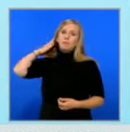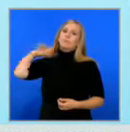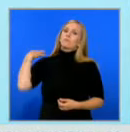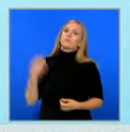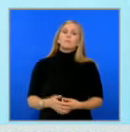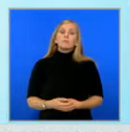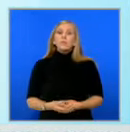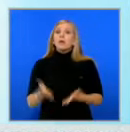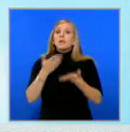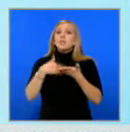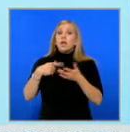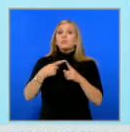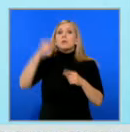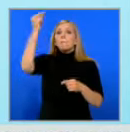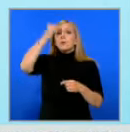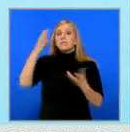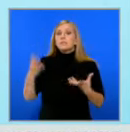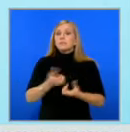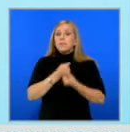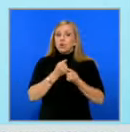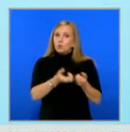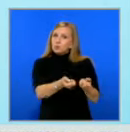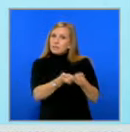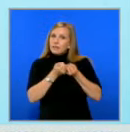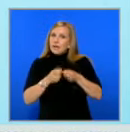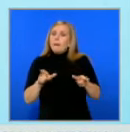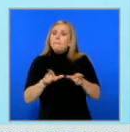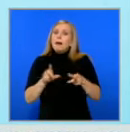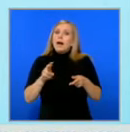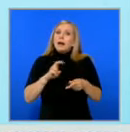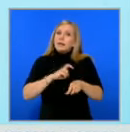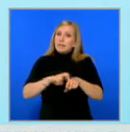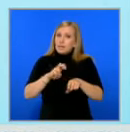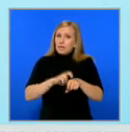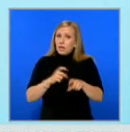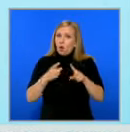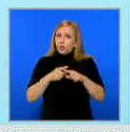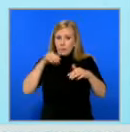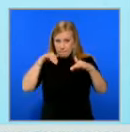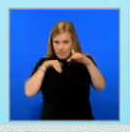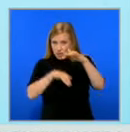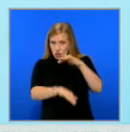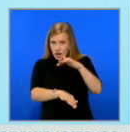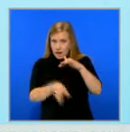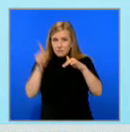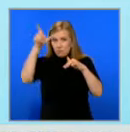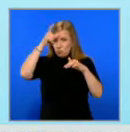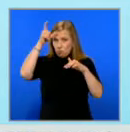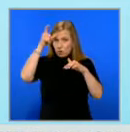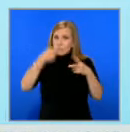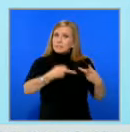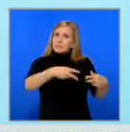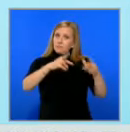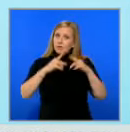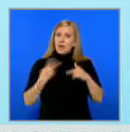част от българските спасители които извадиха марк дики от пещерата можа в турция се прибраха двама от тях през